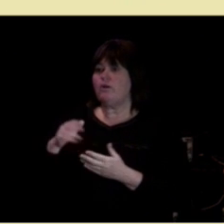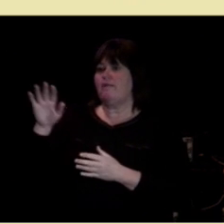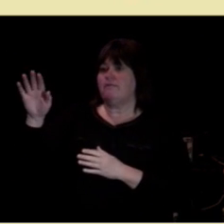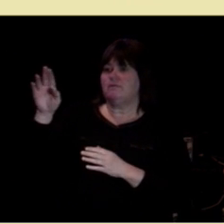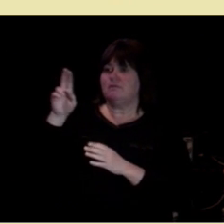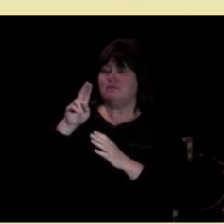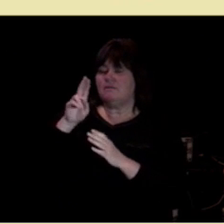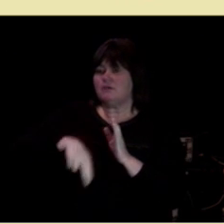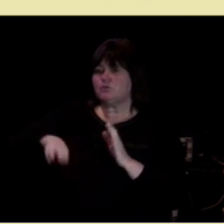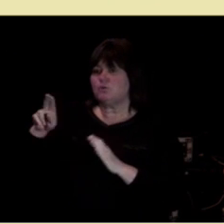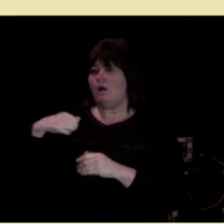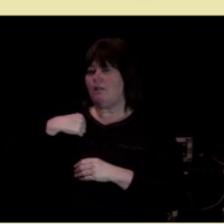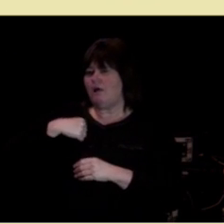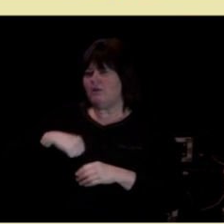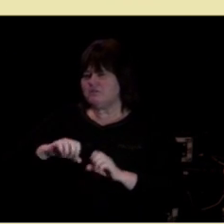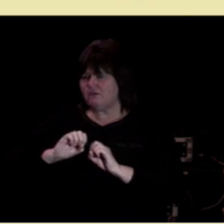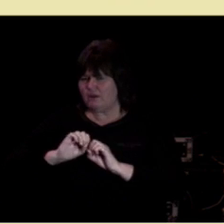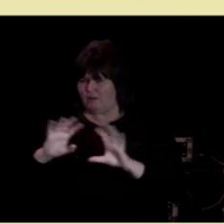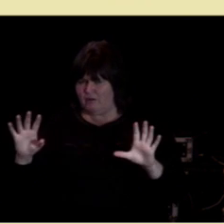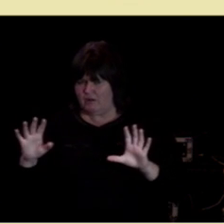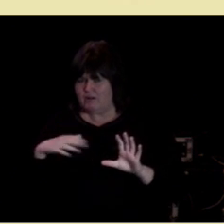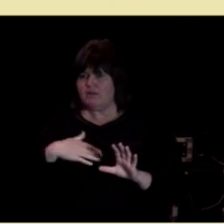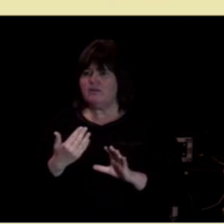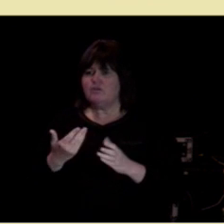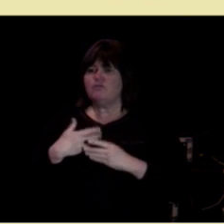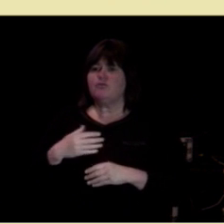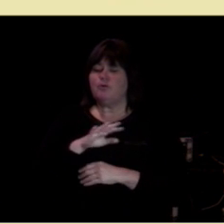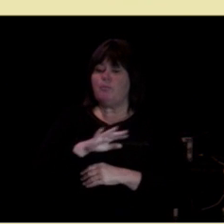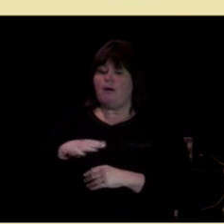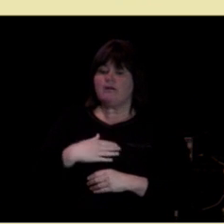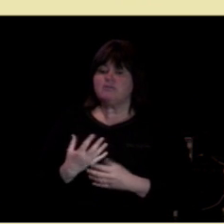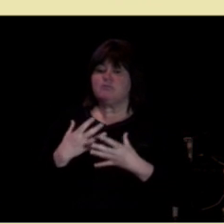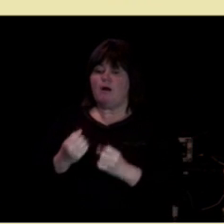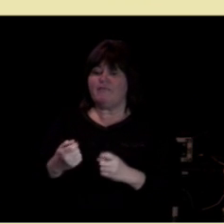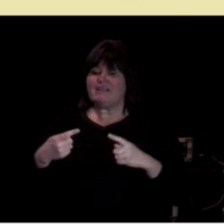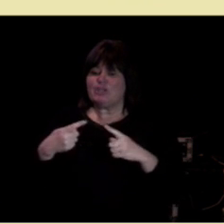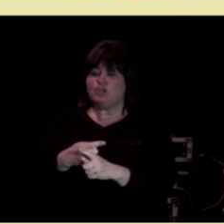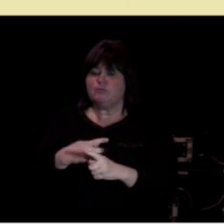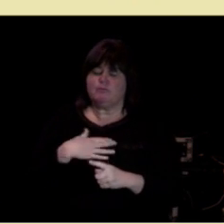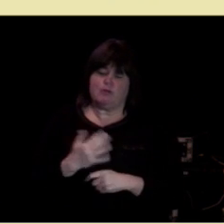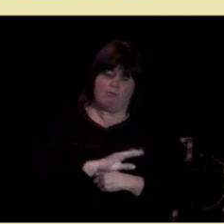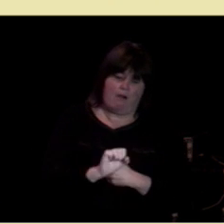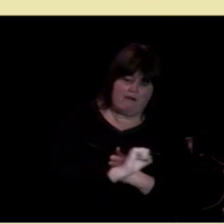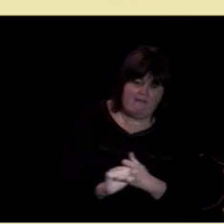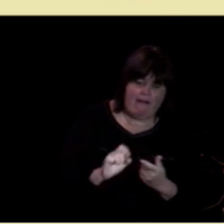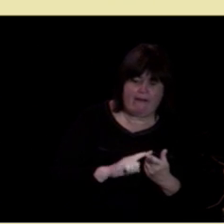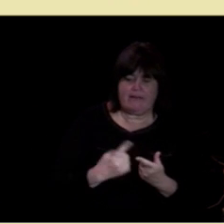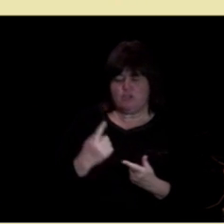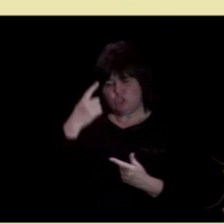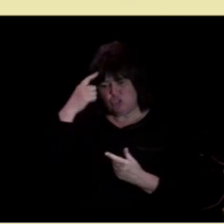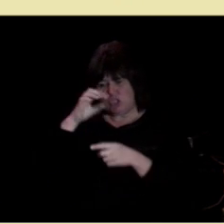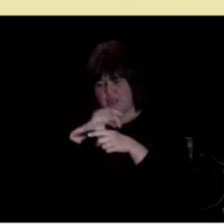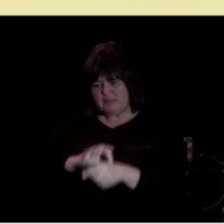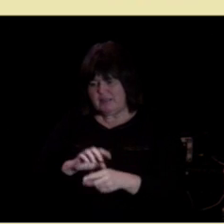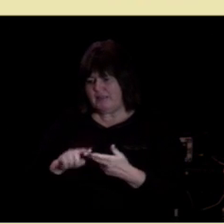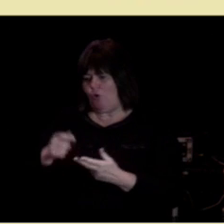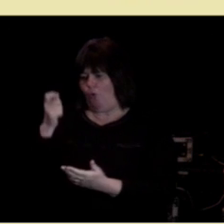for barn og unge som havner i krysspunktet mellom barnevern, psykiatri og vedtakskontor. Her gjenstår det en stor